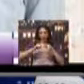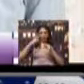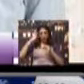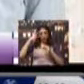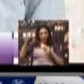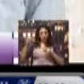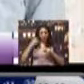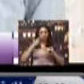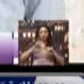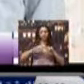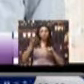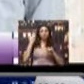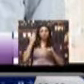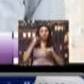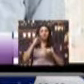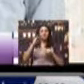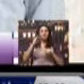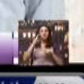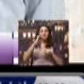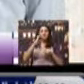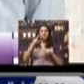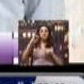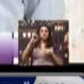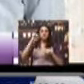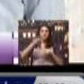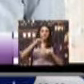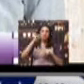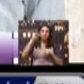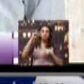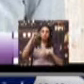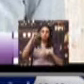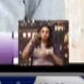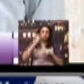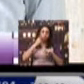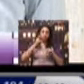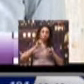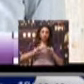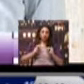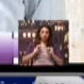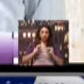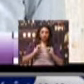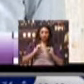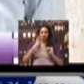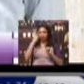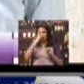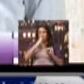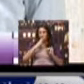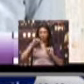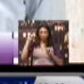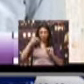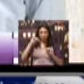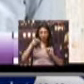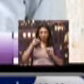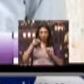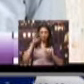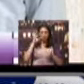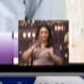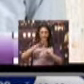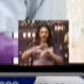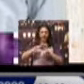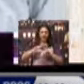حلقه سابقه وكانوا بيعانوا من مرض وراثي نادر بيحدث قرح واورام وتشوهات في الوجه والجلد البرنامج نجح الحمد لله ان يعمل